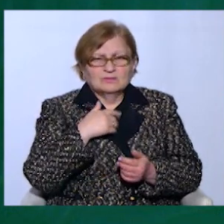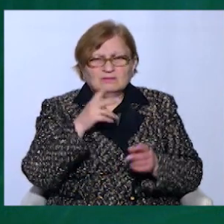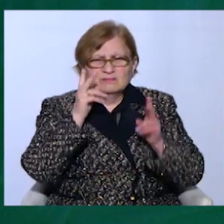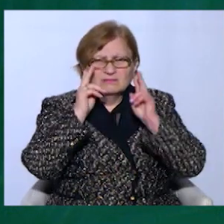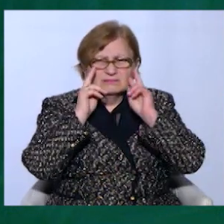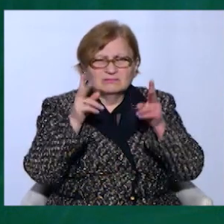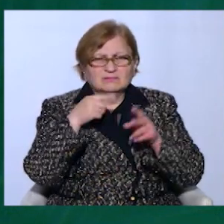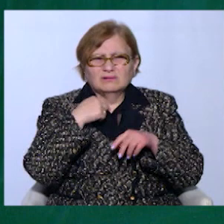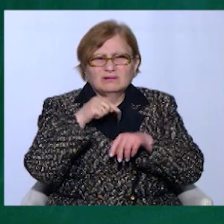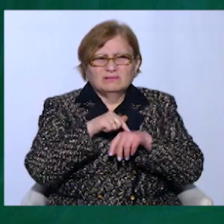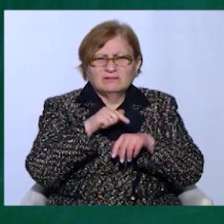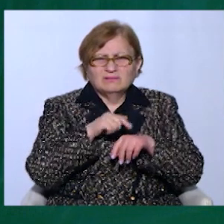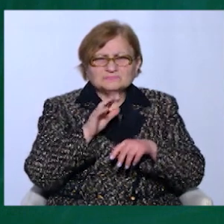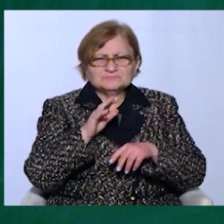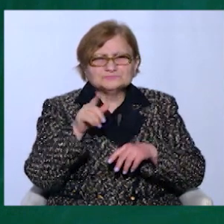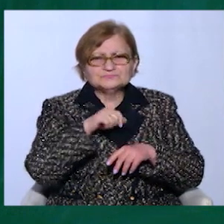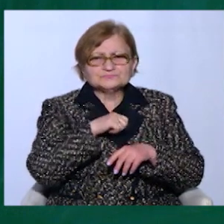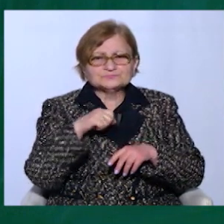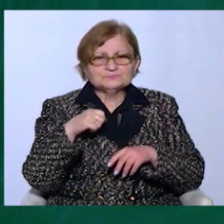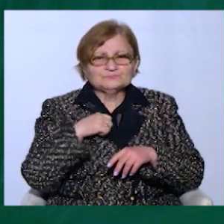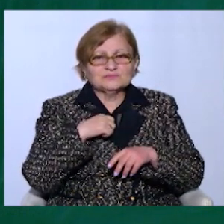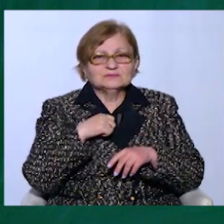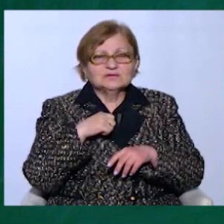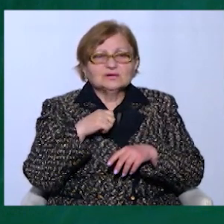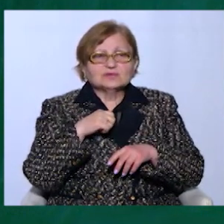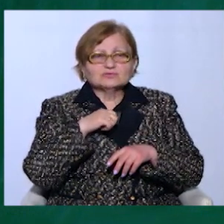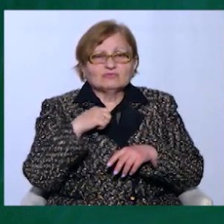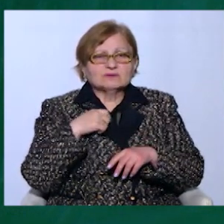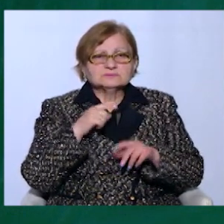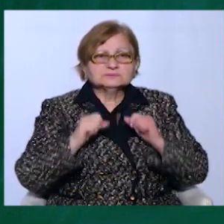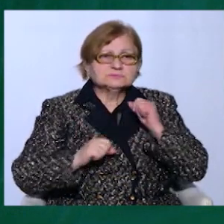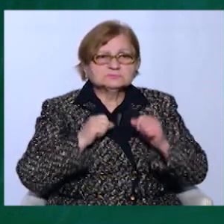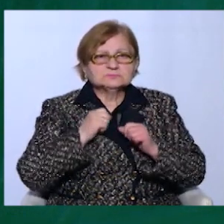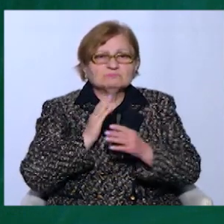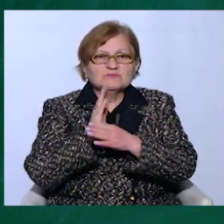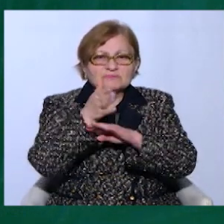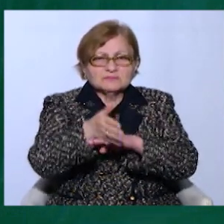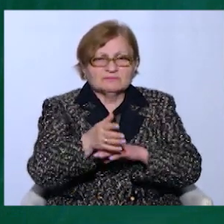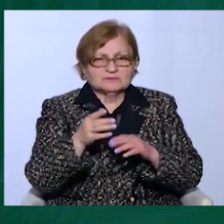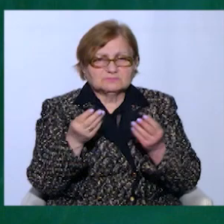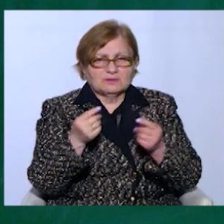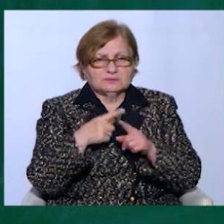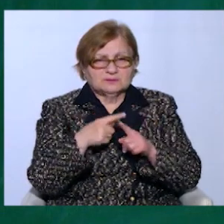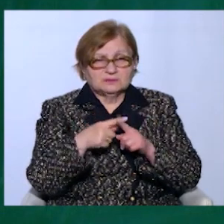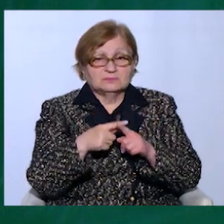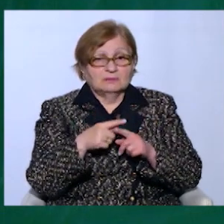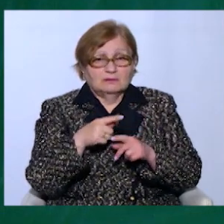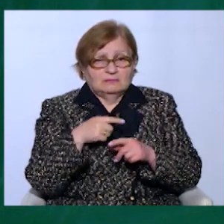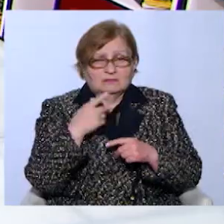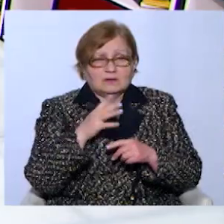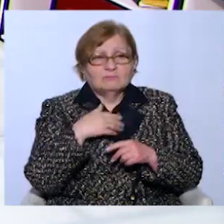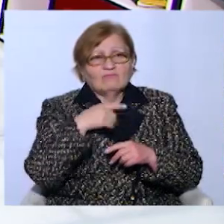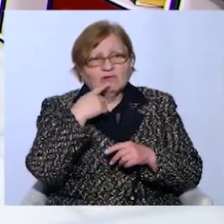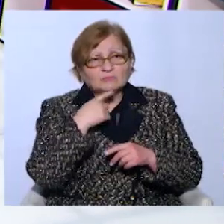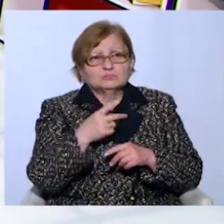კი არ შევდივართ მათემატიკის სამყაროში, შეიძლება ითქვას თვითონ მათემატიკა იჭრება ჩვენ ცხოვრებაში. როცა მე ვლაპარაკობ 2 წლის ვარ, 3 წლის ვარ, 5 მომეცი,